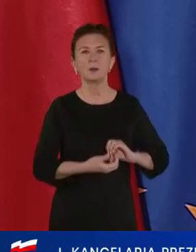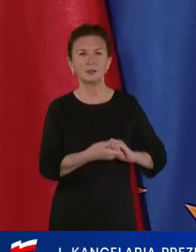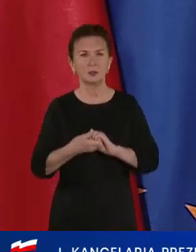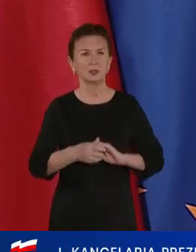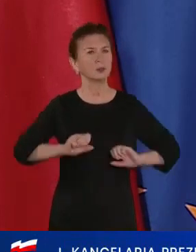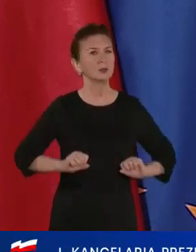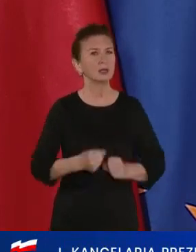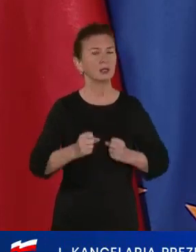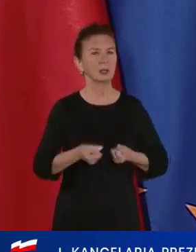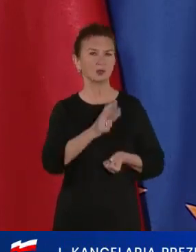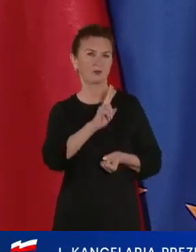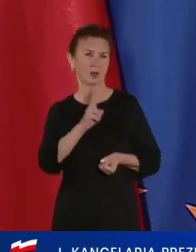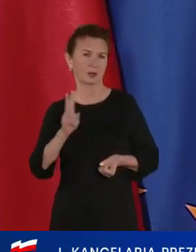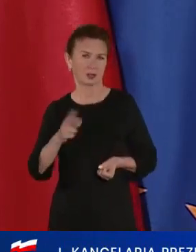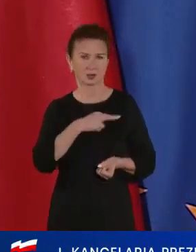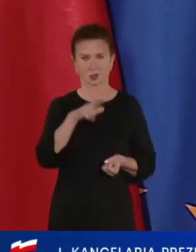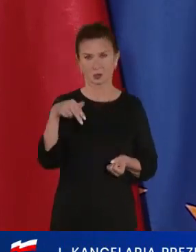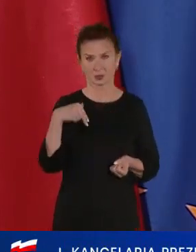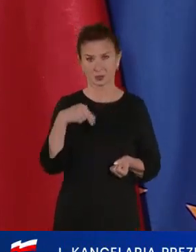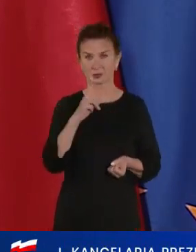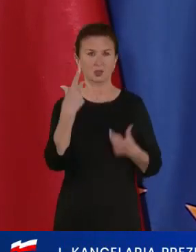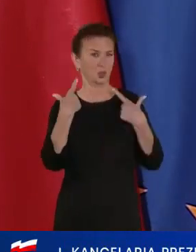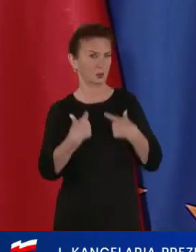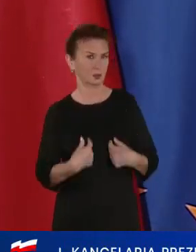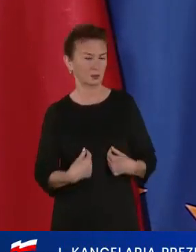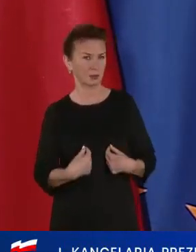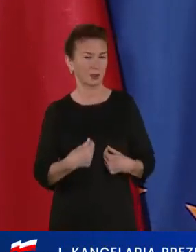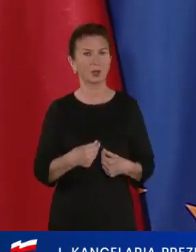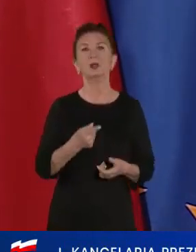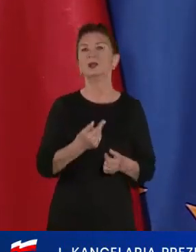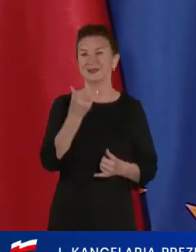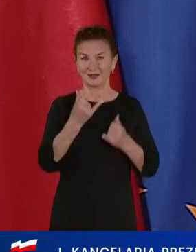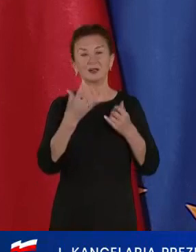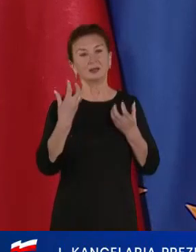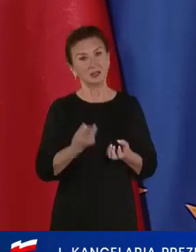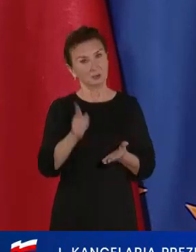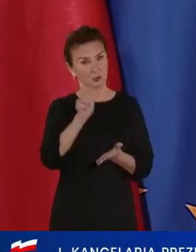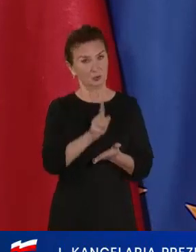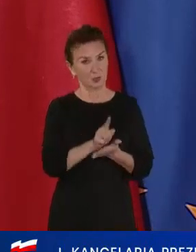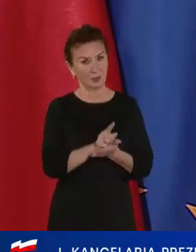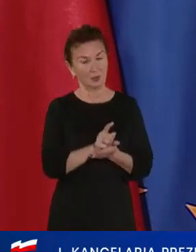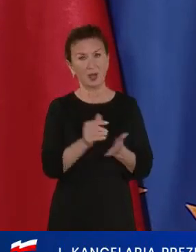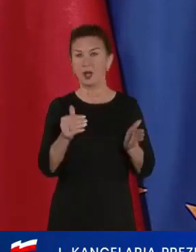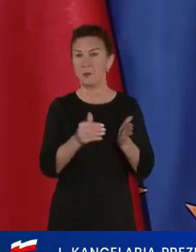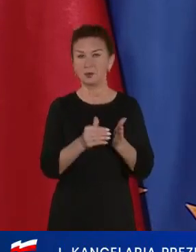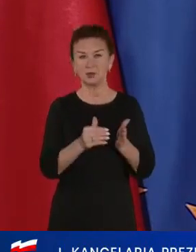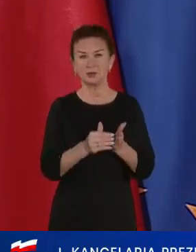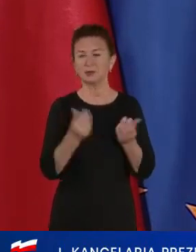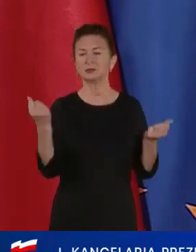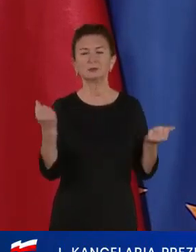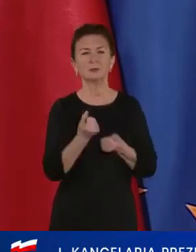zaangażowania każdego z nas. Powodzenie tego planu wymaga ogromnej dyscypliny,